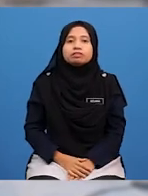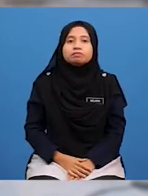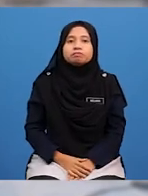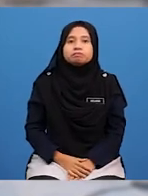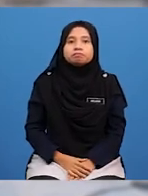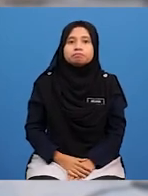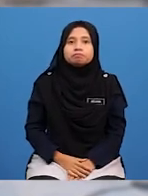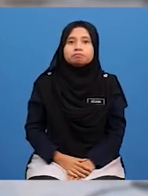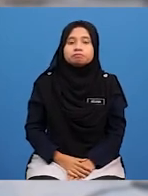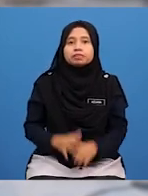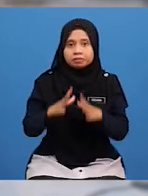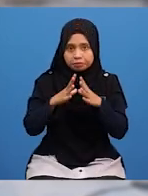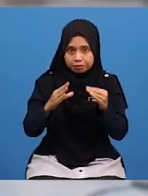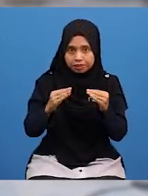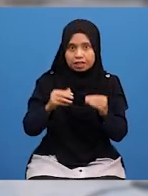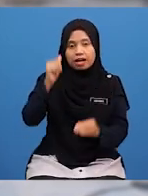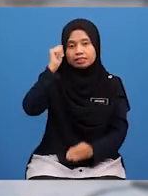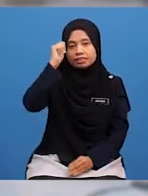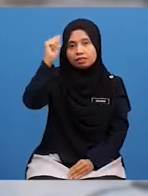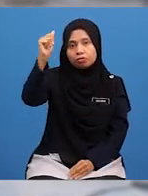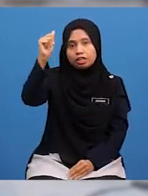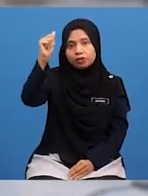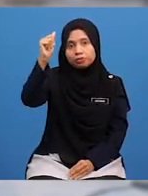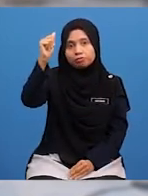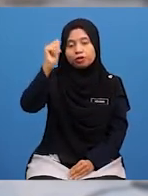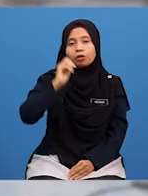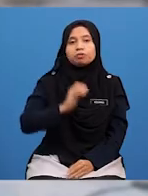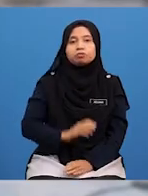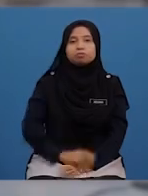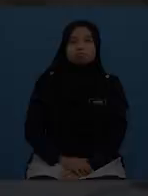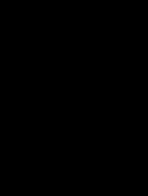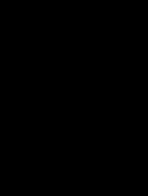taufik wal hidayah. Wassalamualaikum warahmatullahi wabarakatuh.